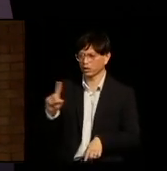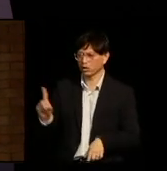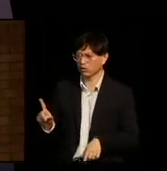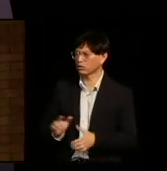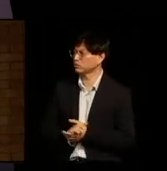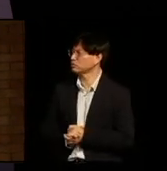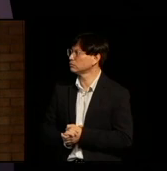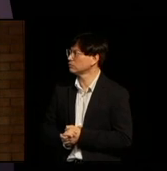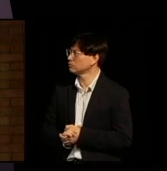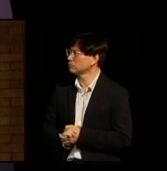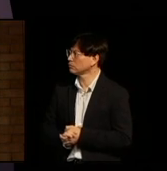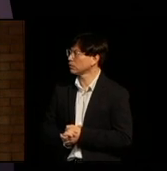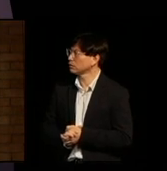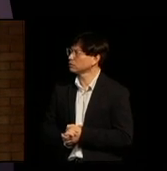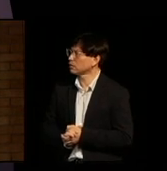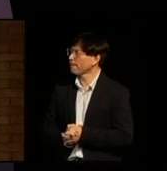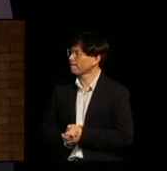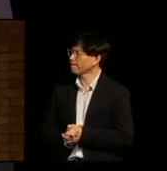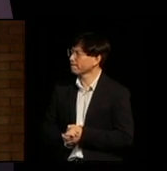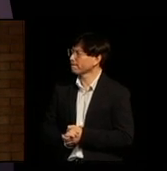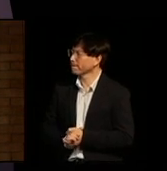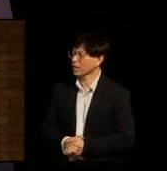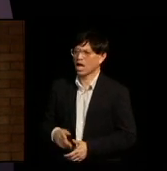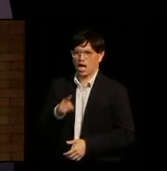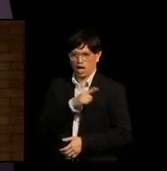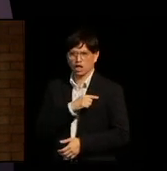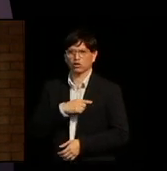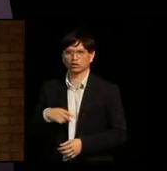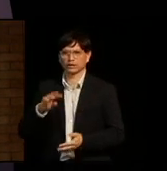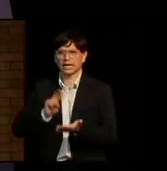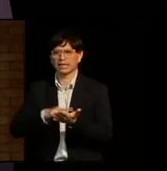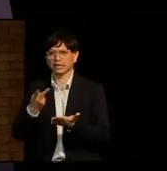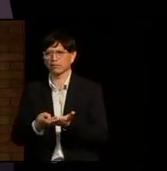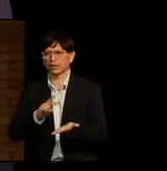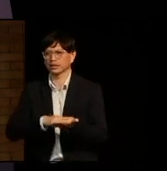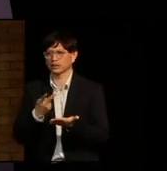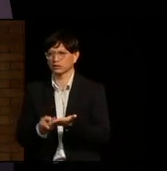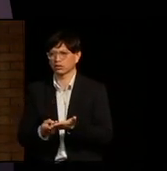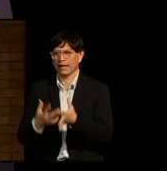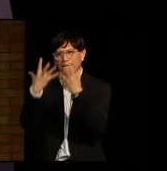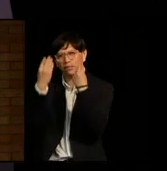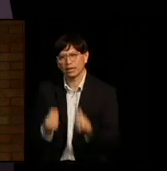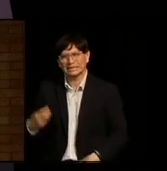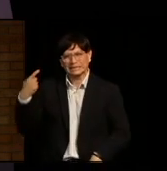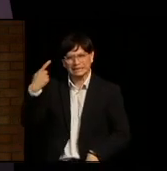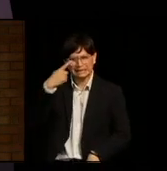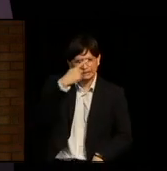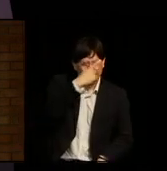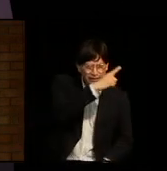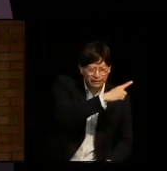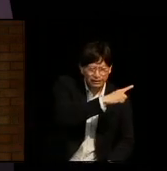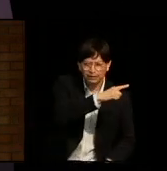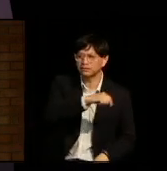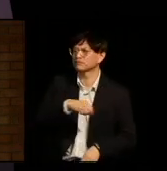è un sospendere il giudizio e le nostre interpretazioni e qui tante volte è difficilissimo lo